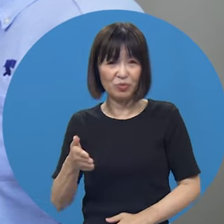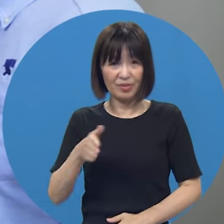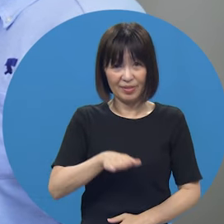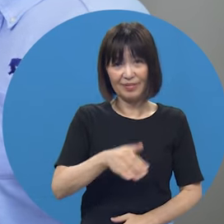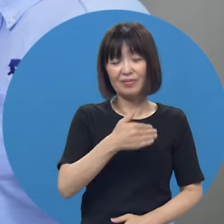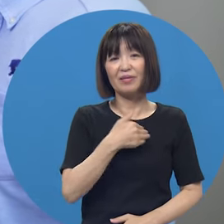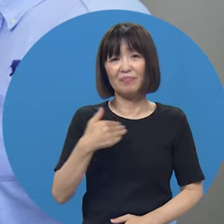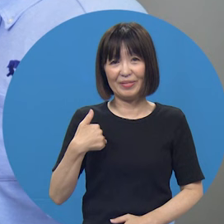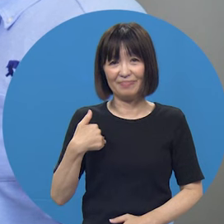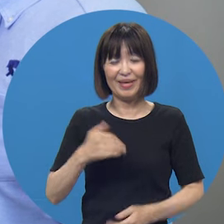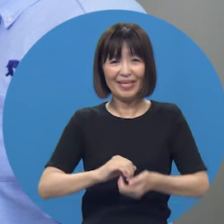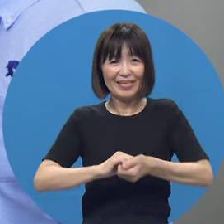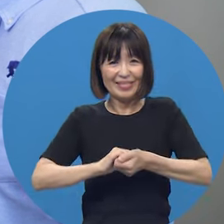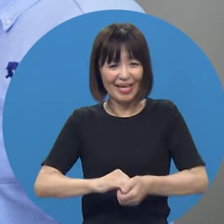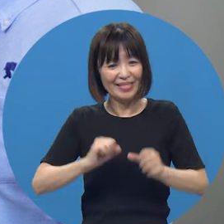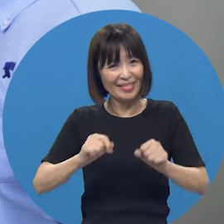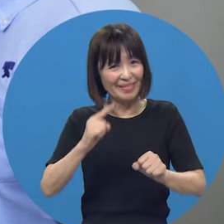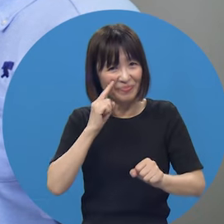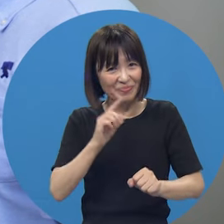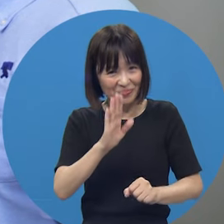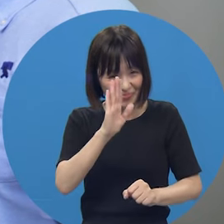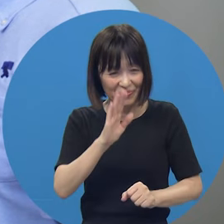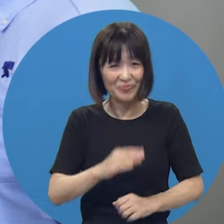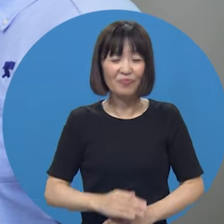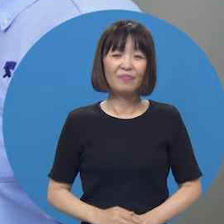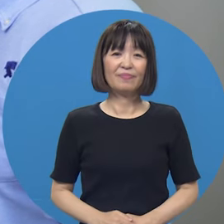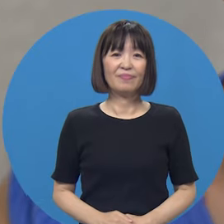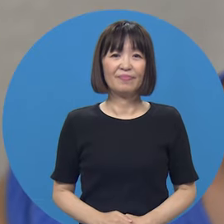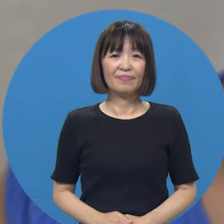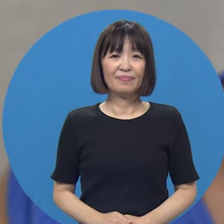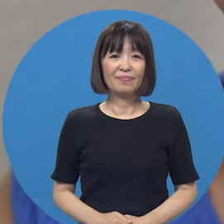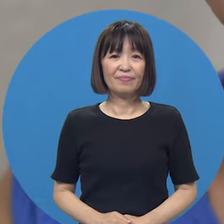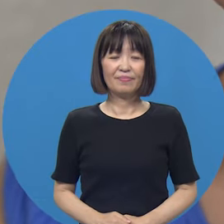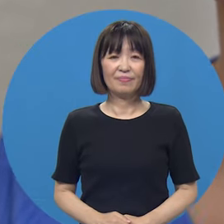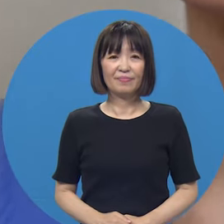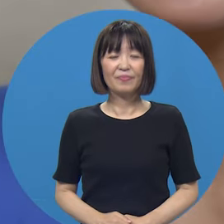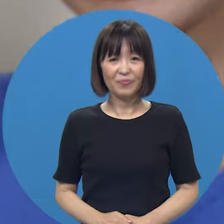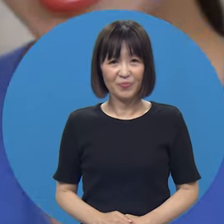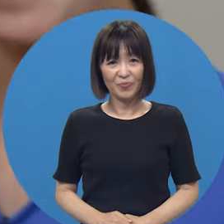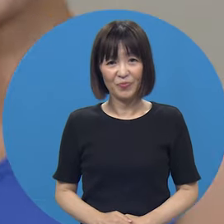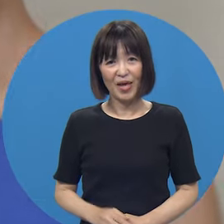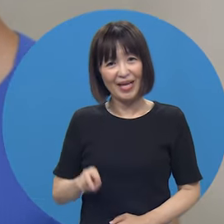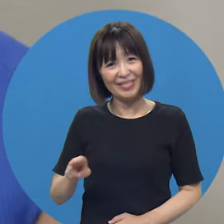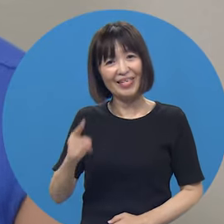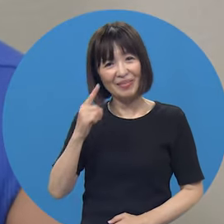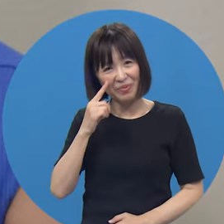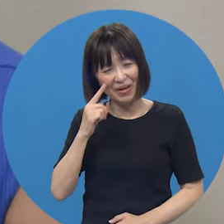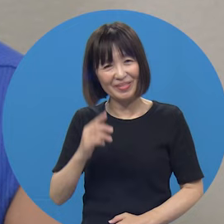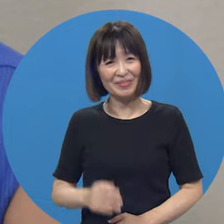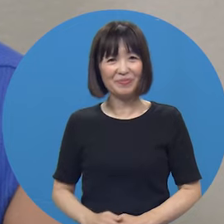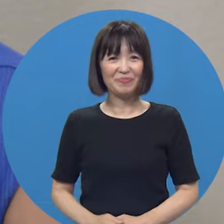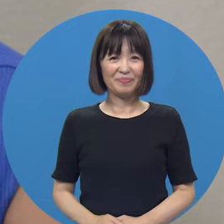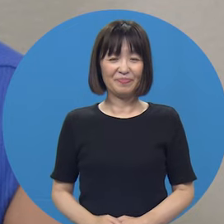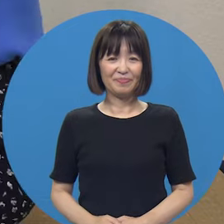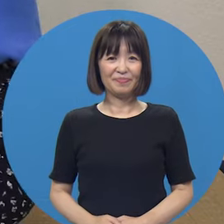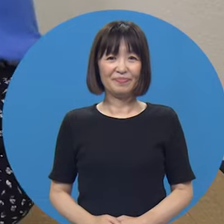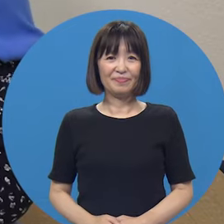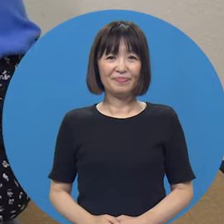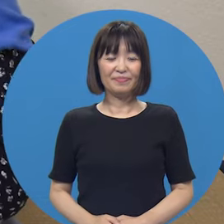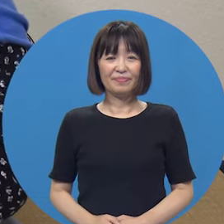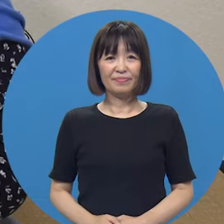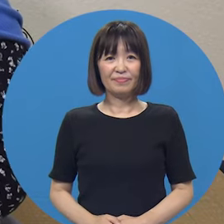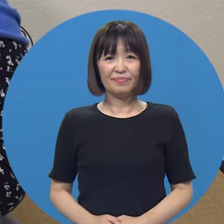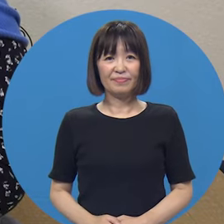。ぜひ取り付けてみてください。 コンセントタイプ では挿していきます。